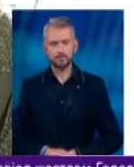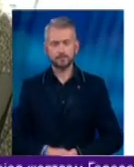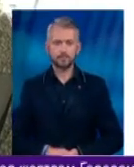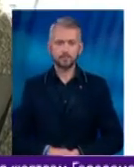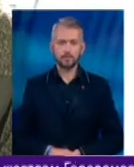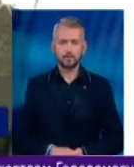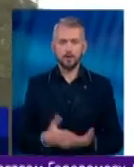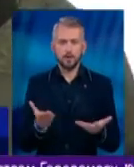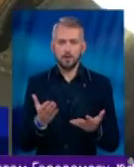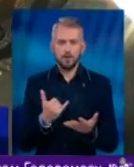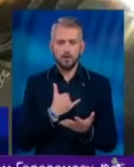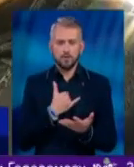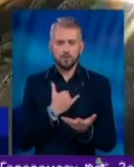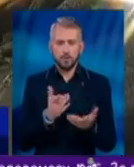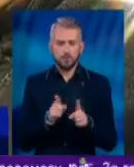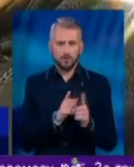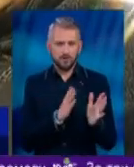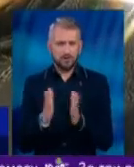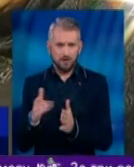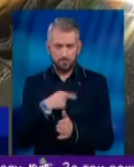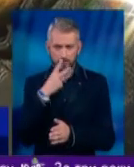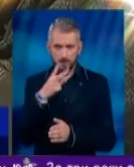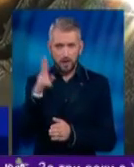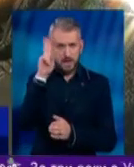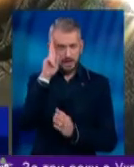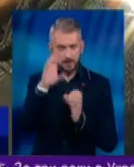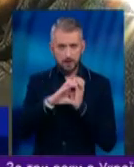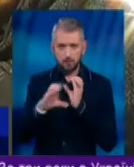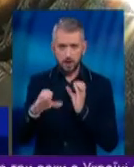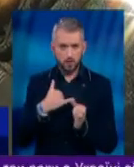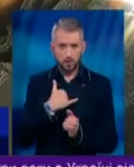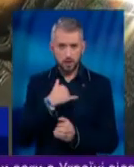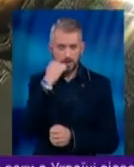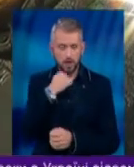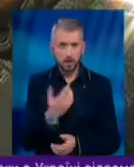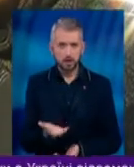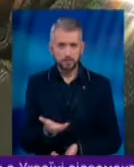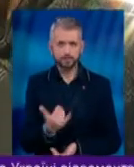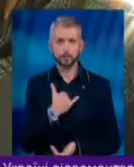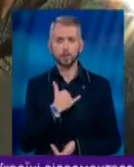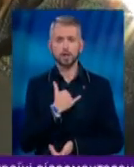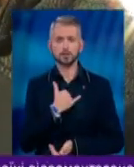Інженерної системи у нас не витримано. У нас каналізаційна мережа, вона стара. У нас